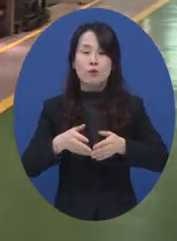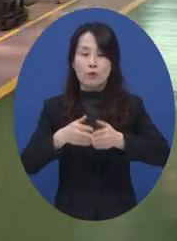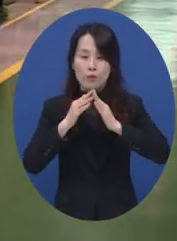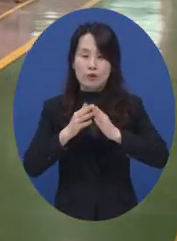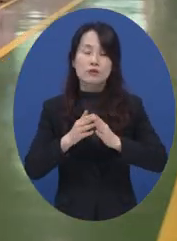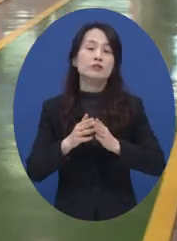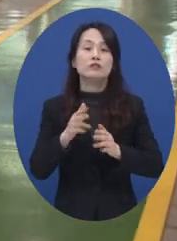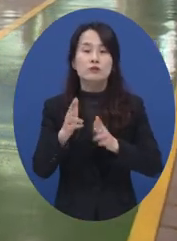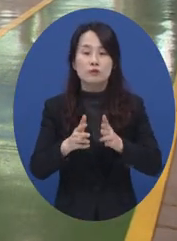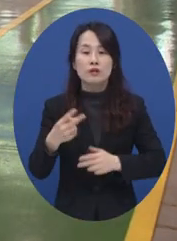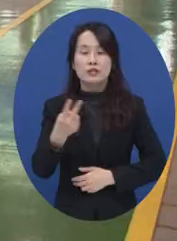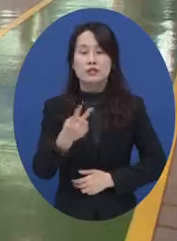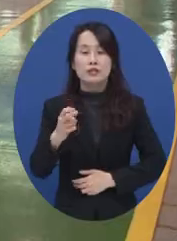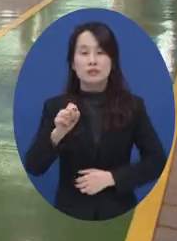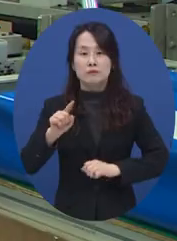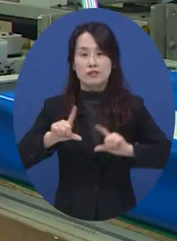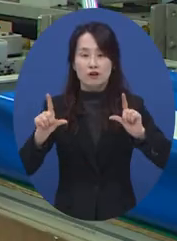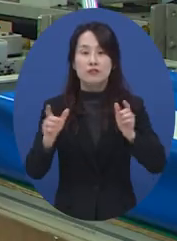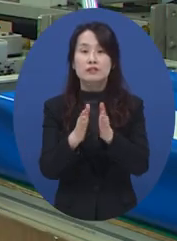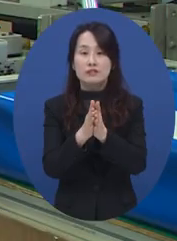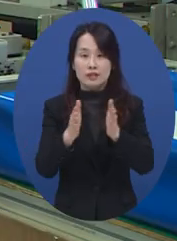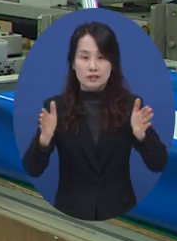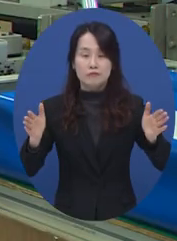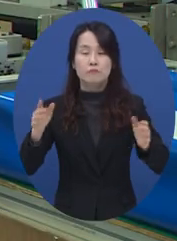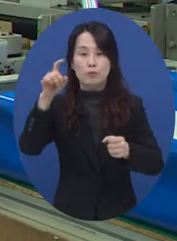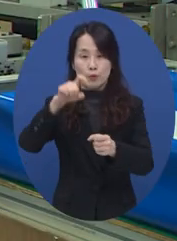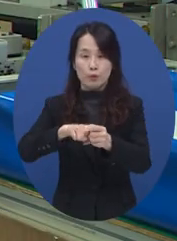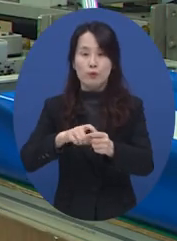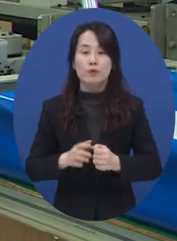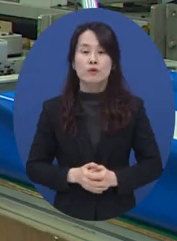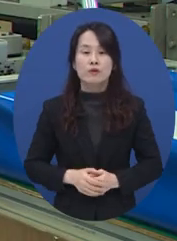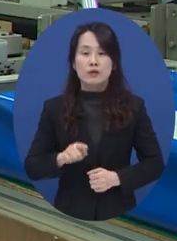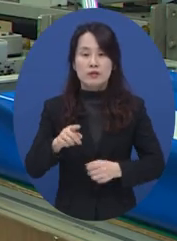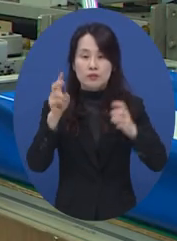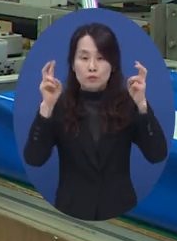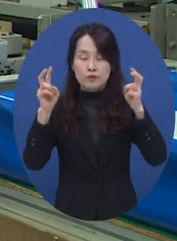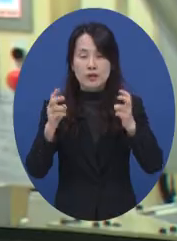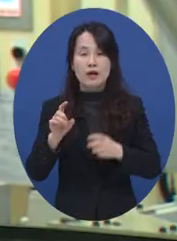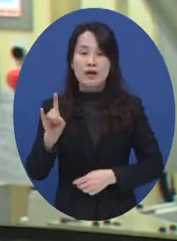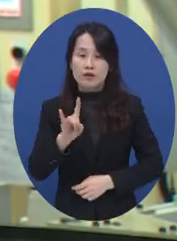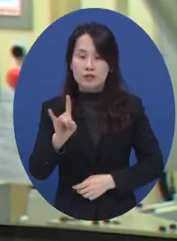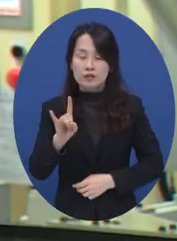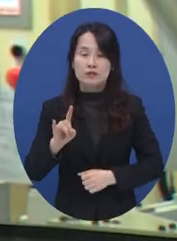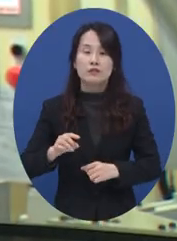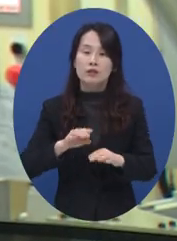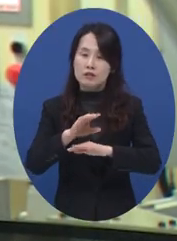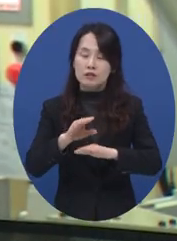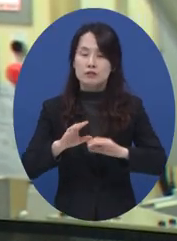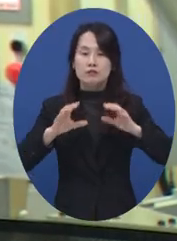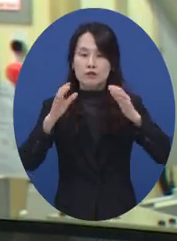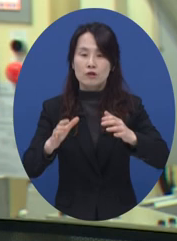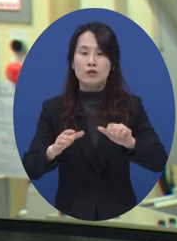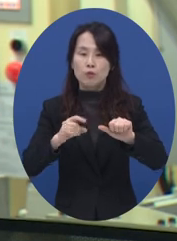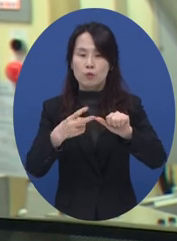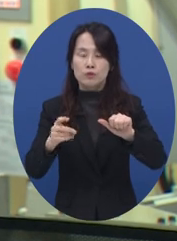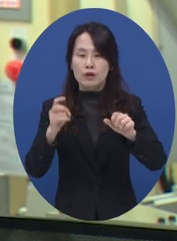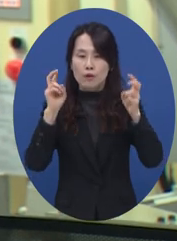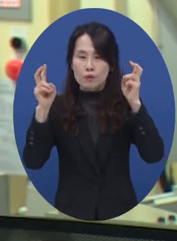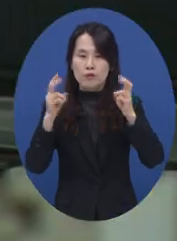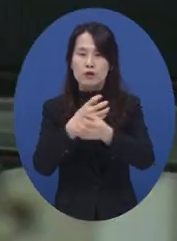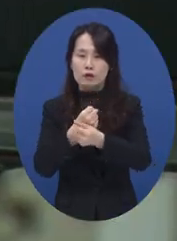오는 2021년 가동이 목표입니다. 도는 이 업체가 현대차 등 세계 5대 자동차 업체와 협력할 수 있게 돕고